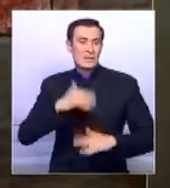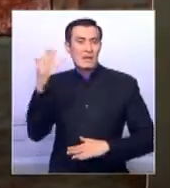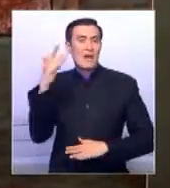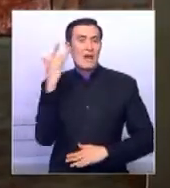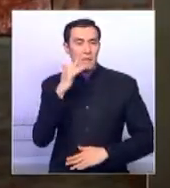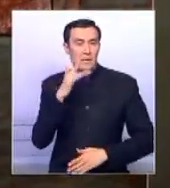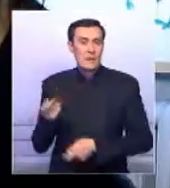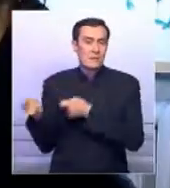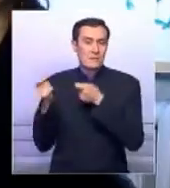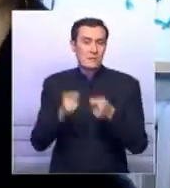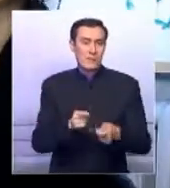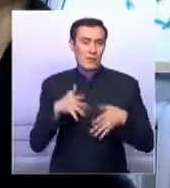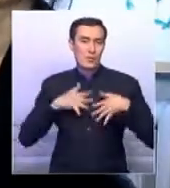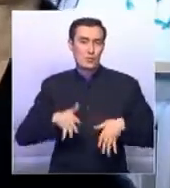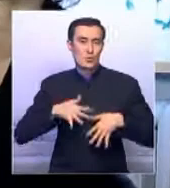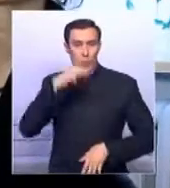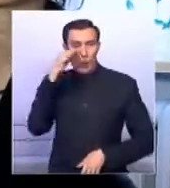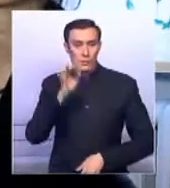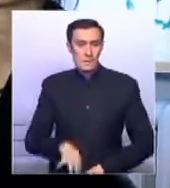ее в Грузию.